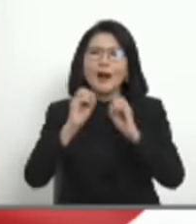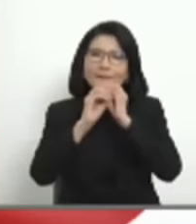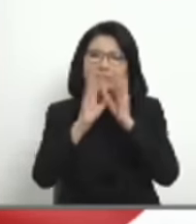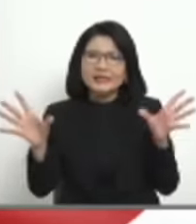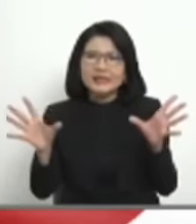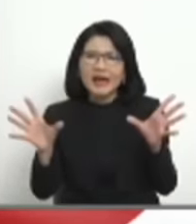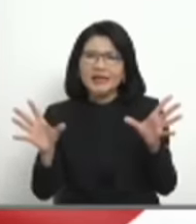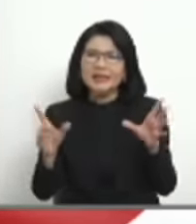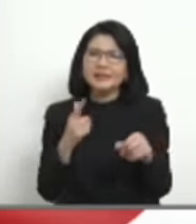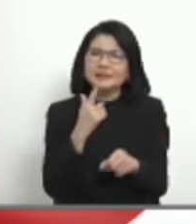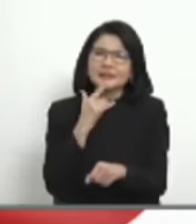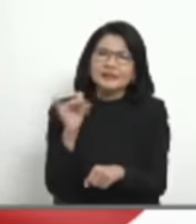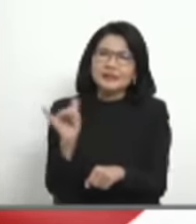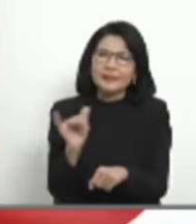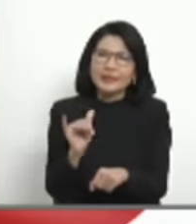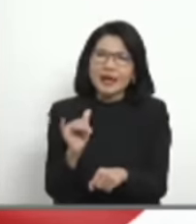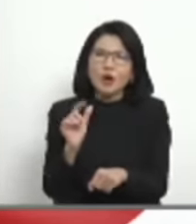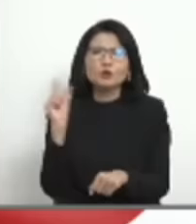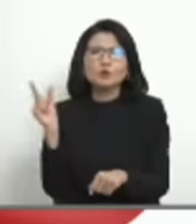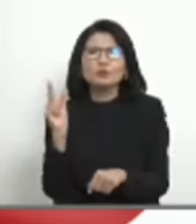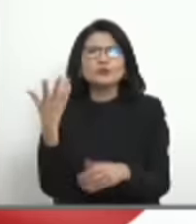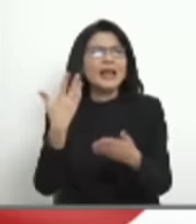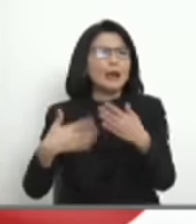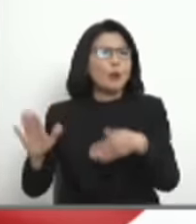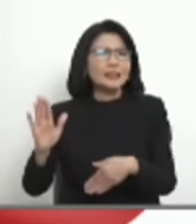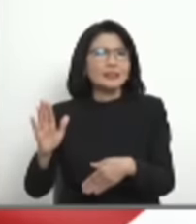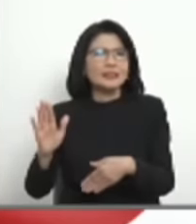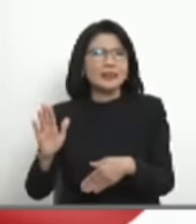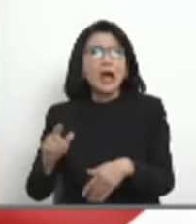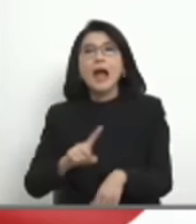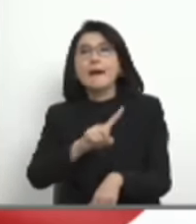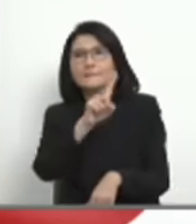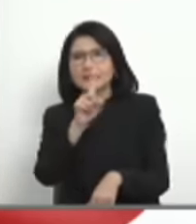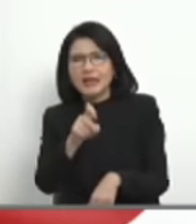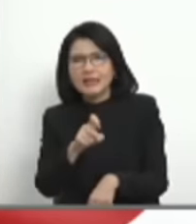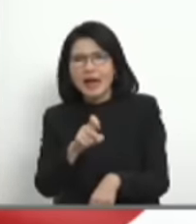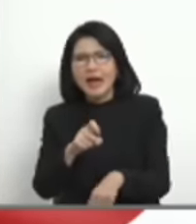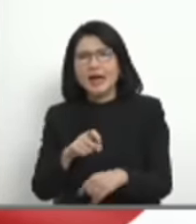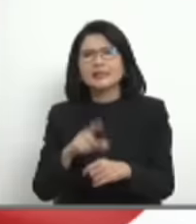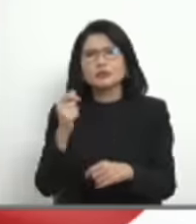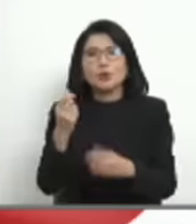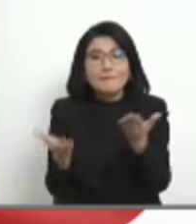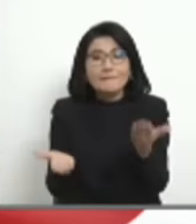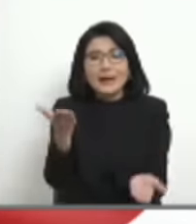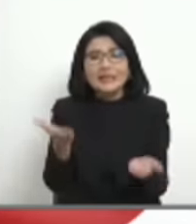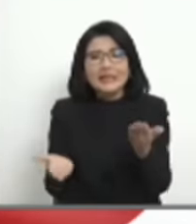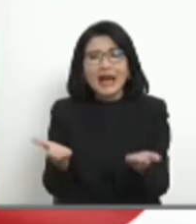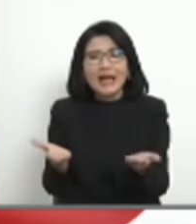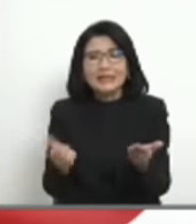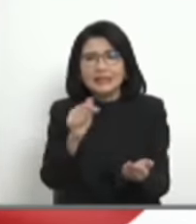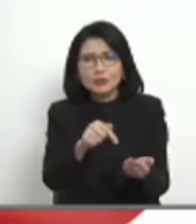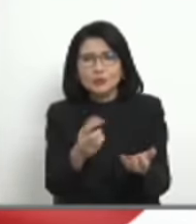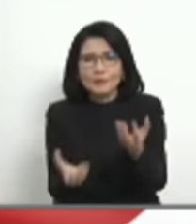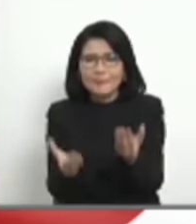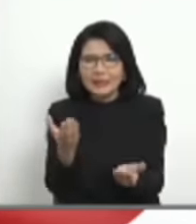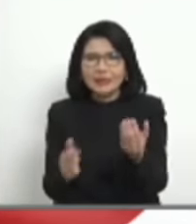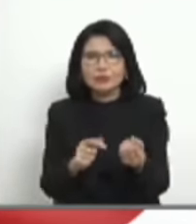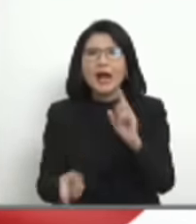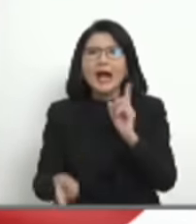rasa-rasanya di publik sudah lewat Pak karena pertanyaan bapak itu sangat clear dan membandingkan itu maka kalau kita